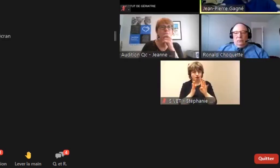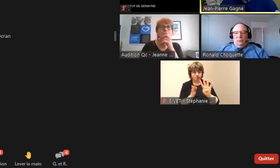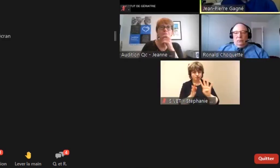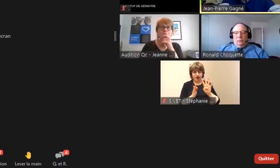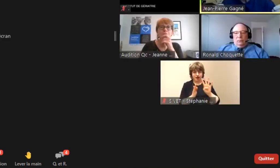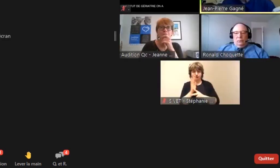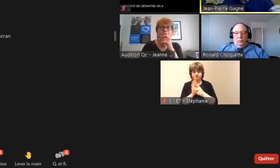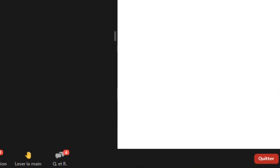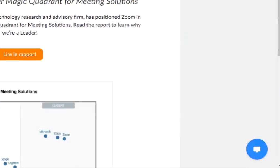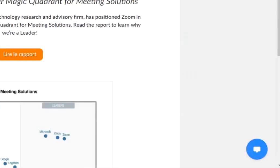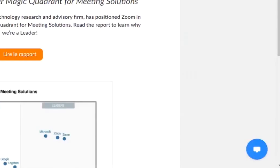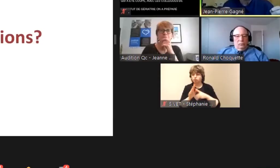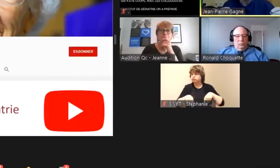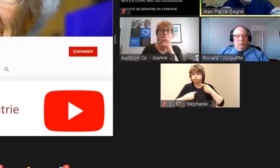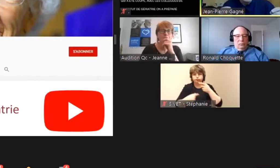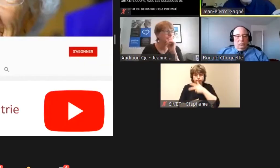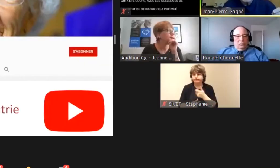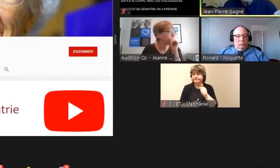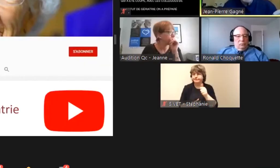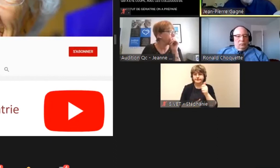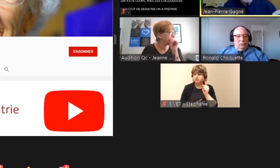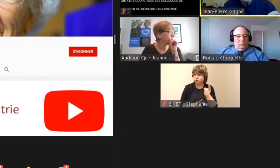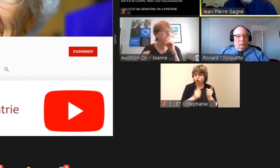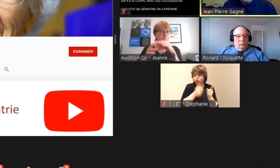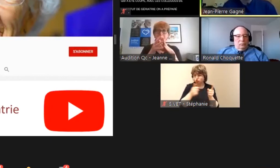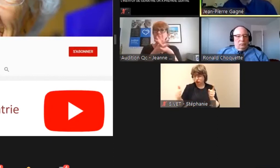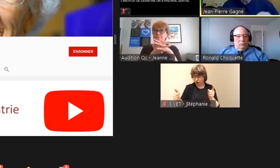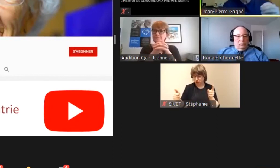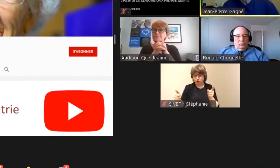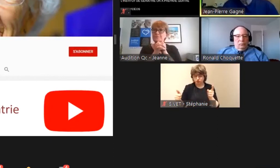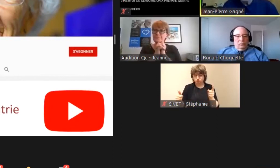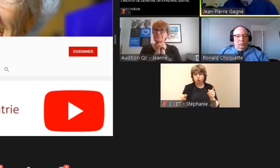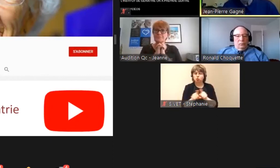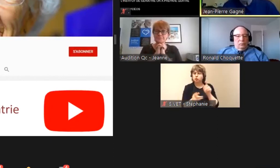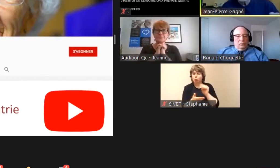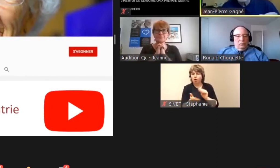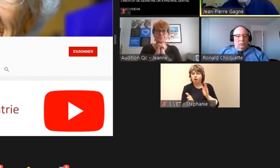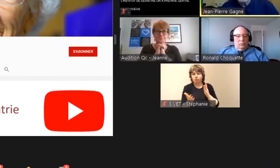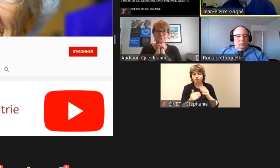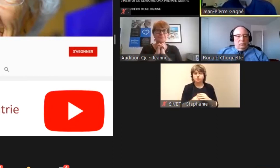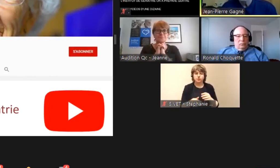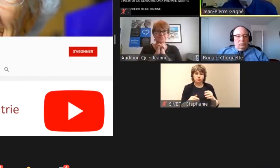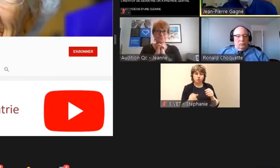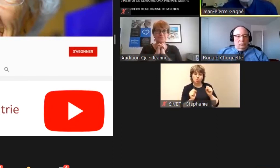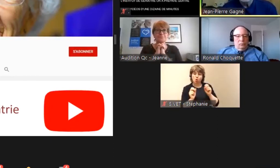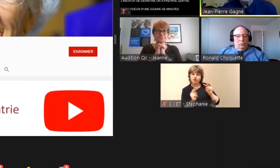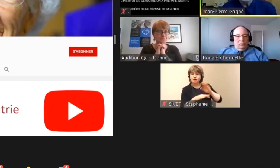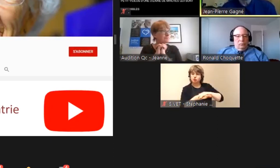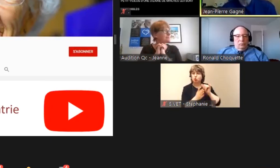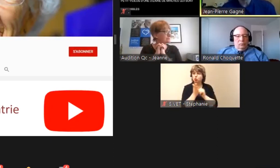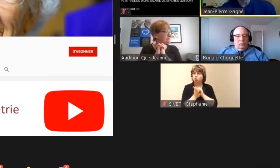tellement longues, qui sont une dizaine de minutes chaque et même moins, et qui sont disponibles sur la chaîne